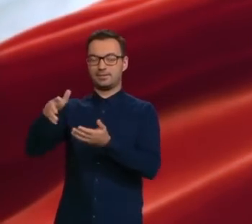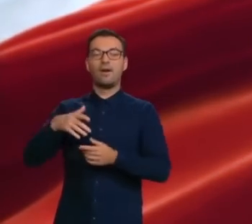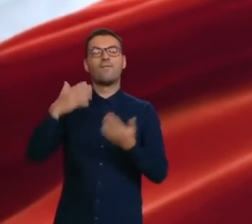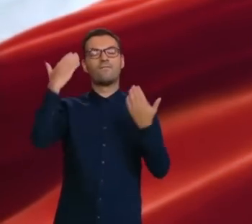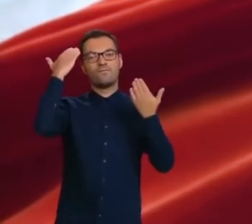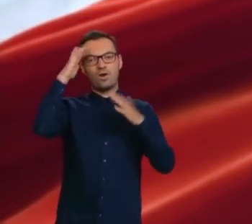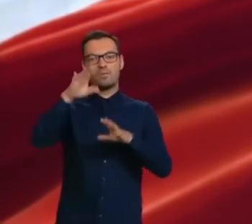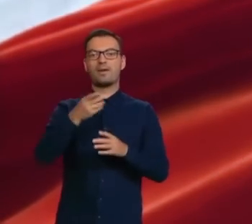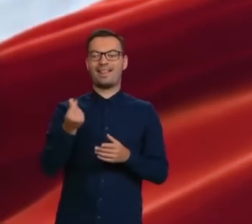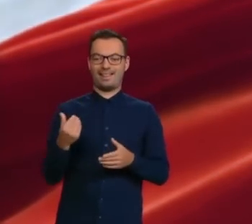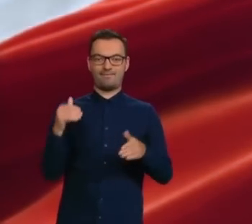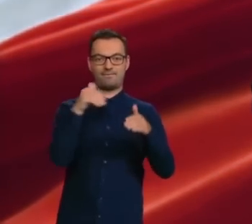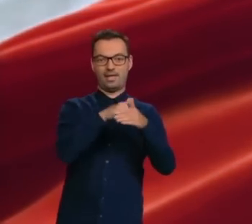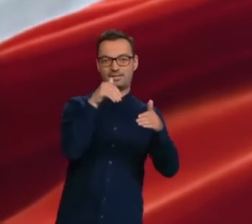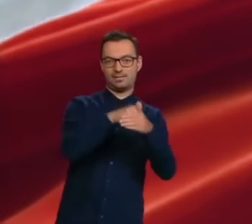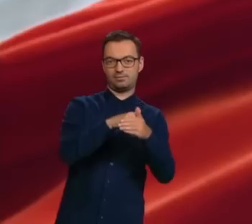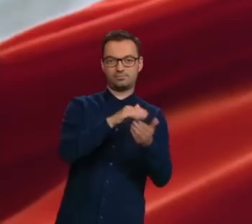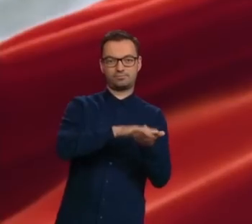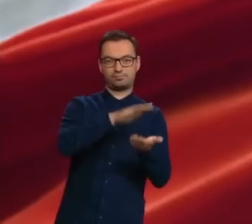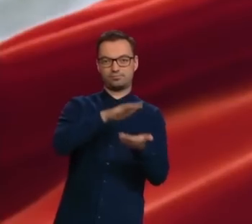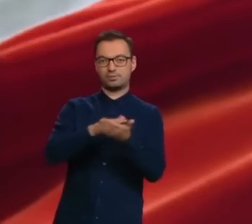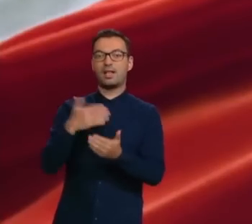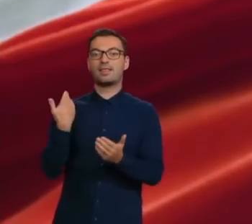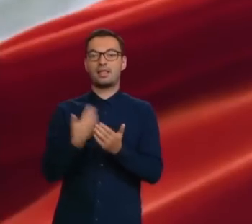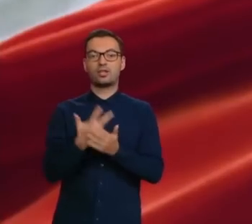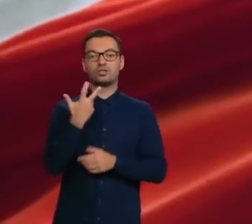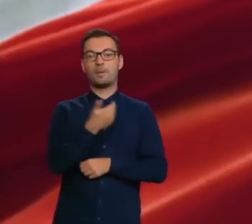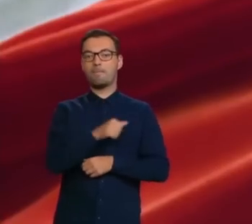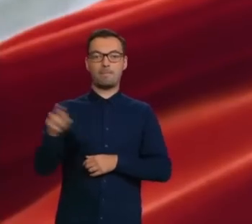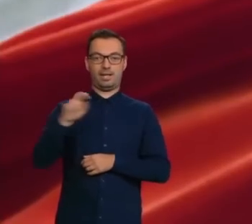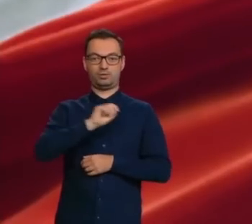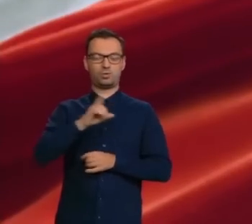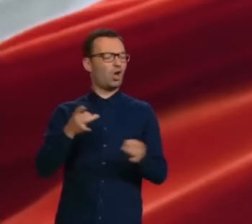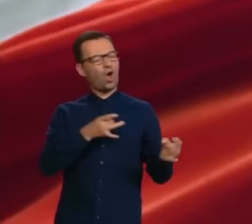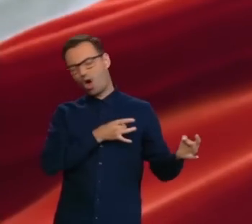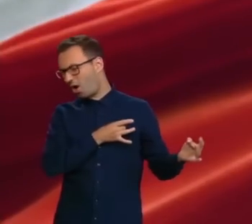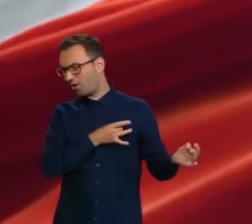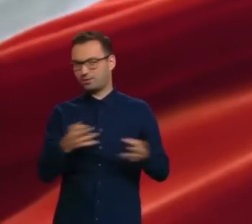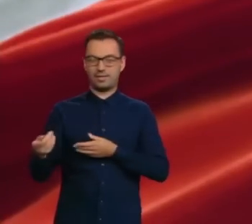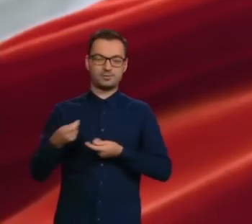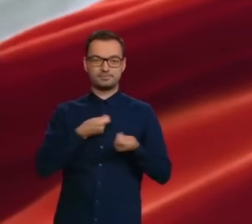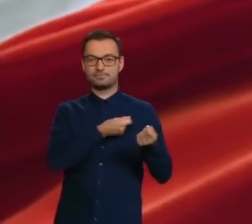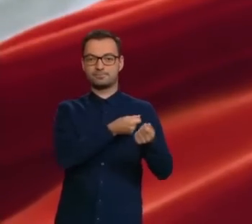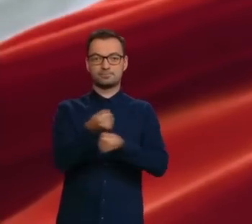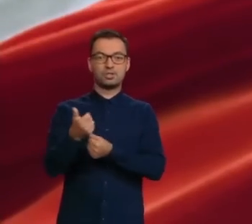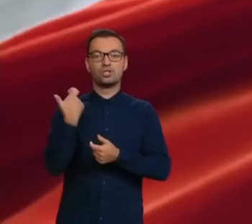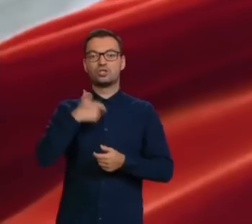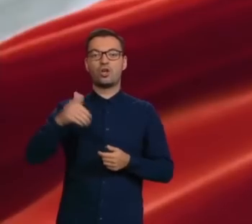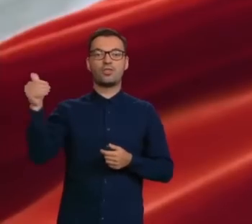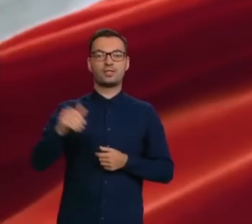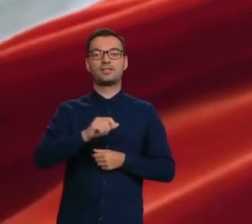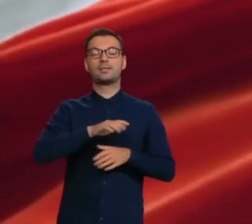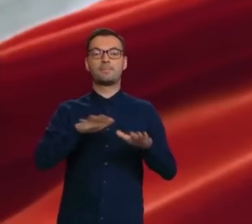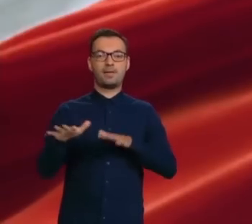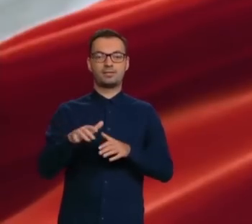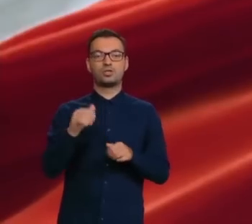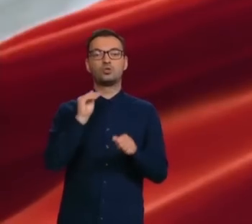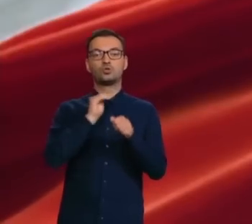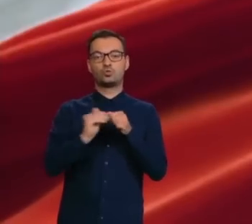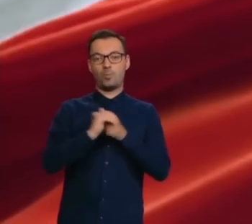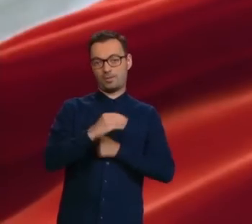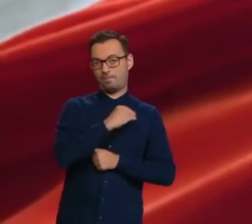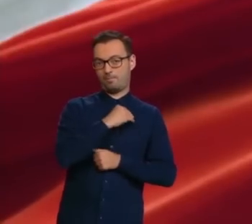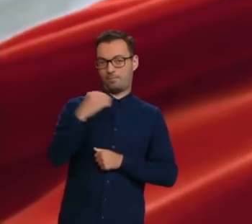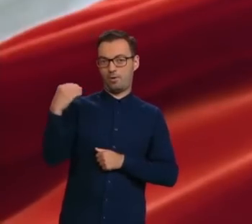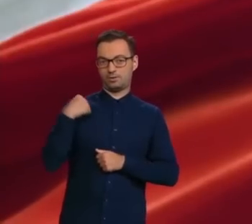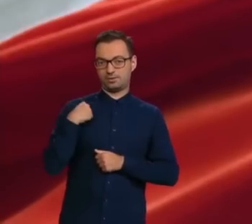wolimy inwestować. Dlatego wydamy 3 miliardy złotych od razu na 100 tysięcy miejsc w polskich żłobkach. To 1/3